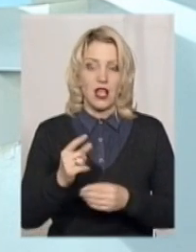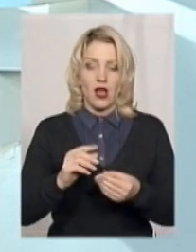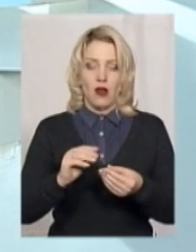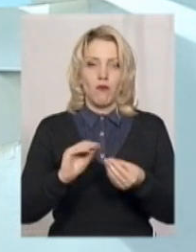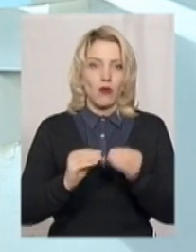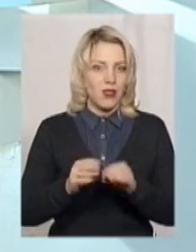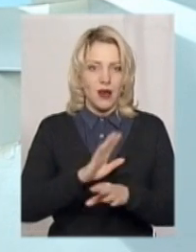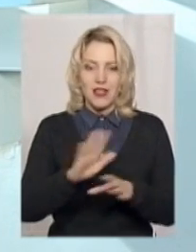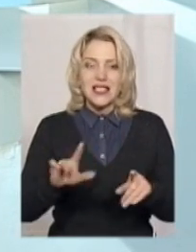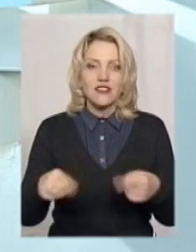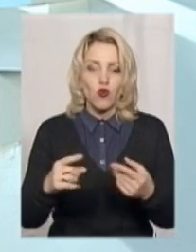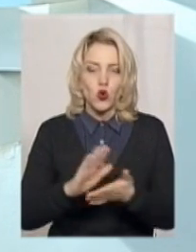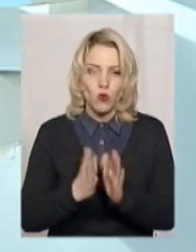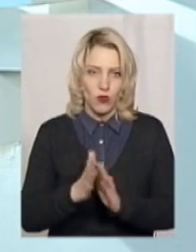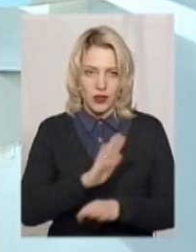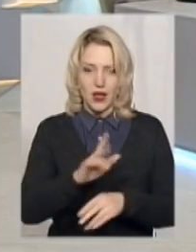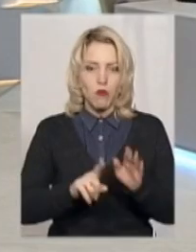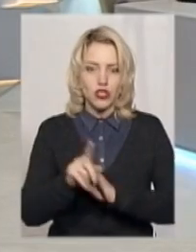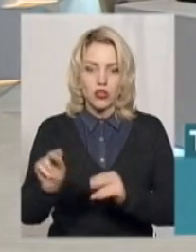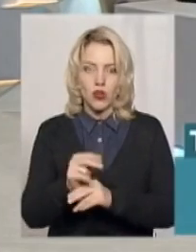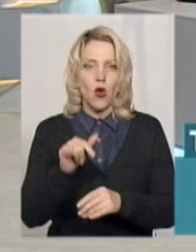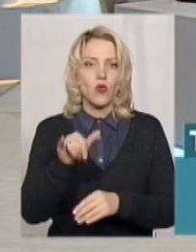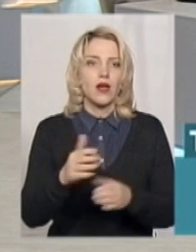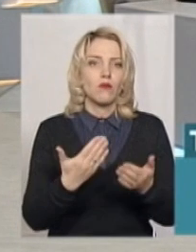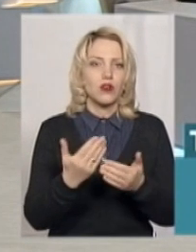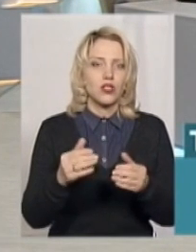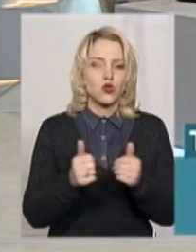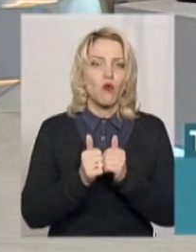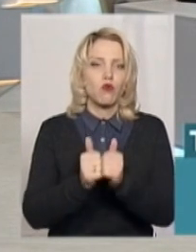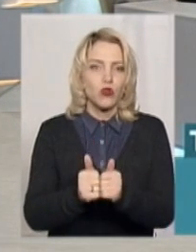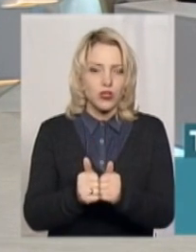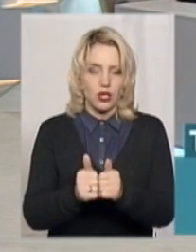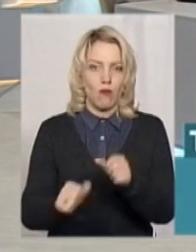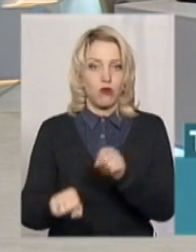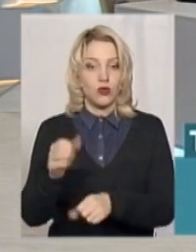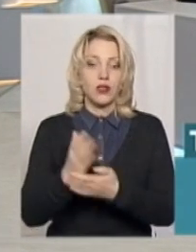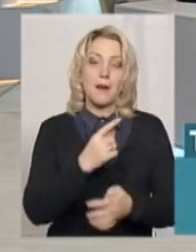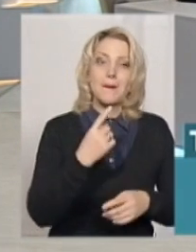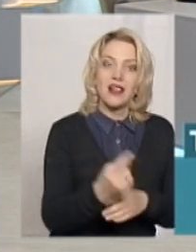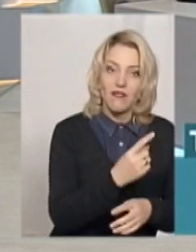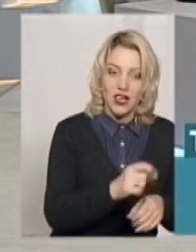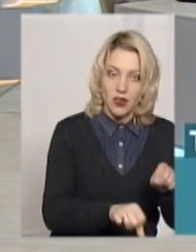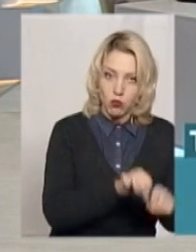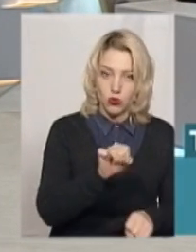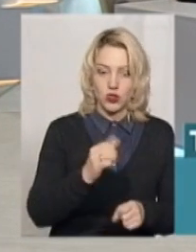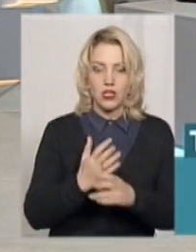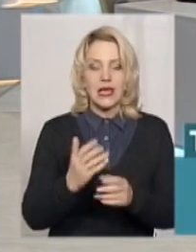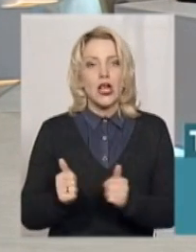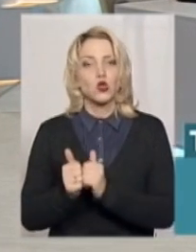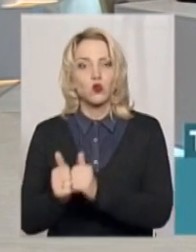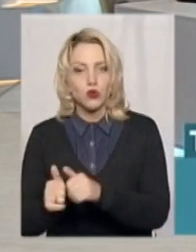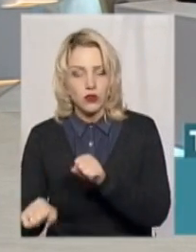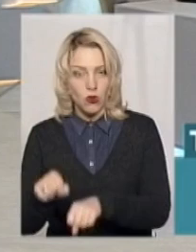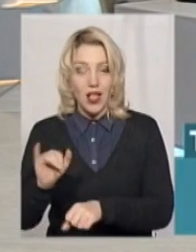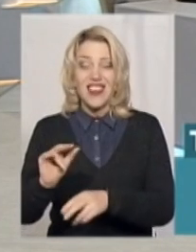почата корекція, у неї з'являються супутні порушення. Тобто є первинні порушення, є потім тягнуться супутні. І